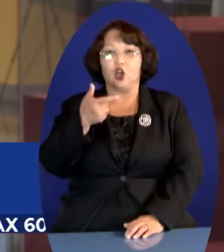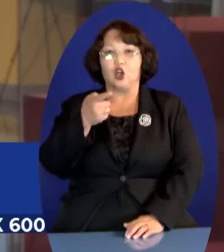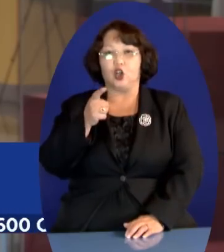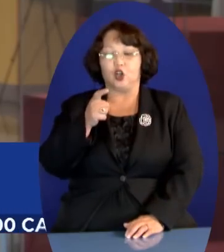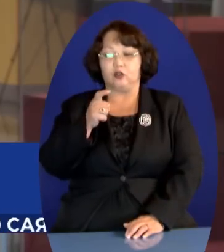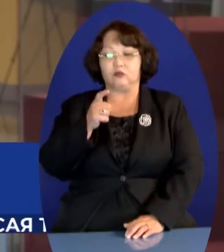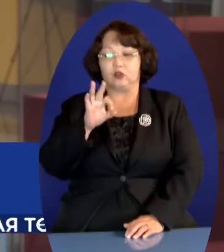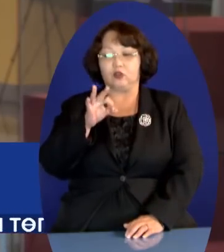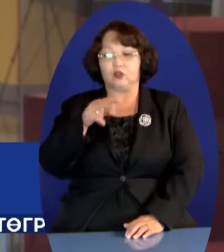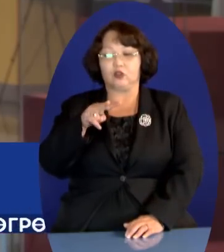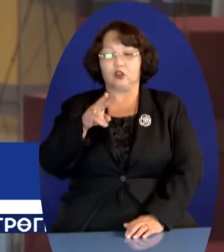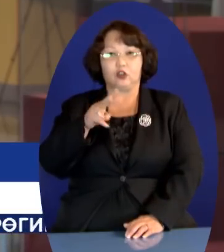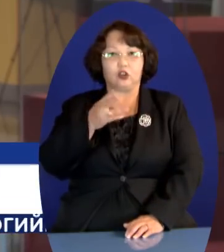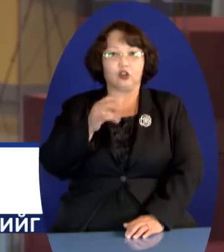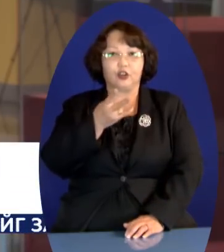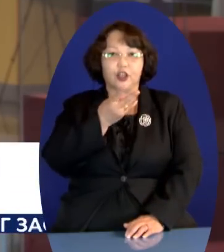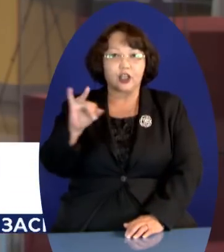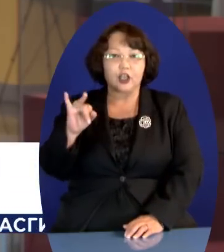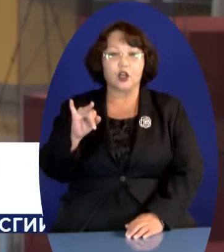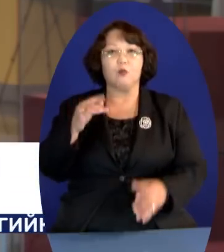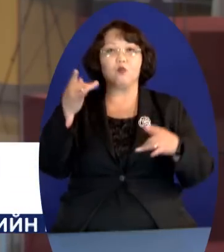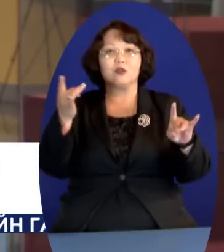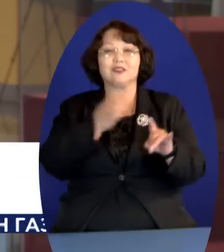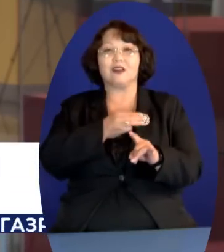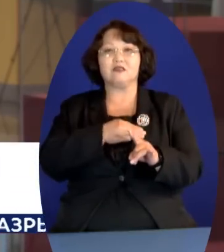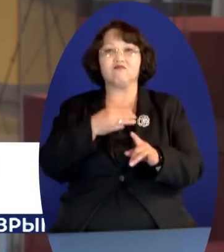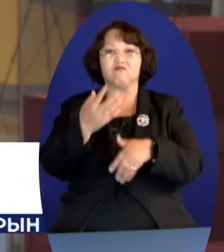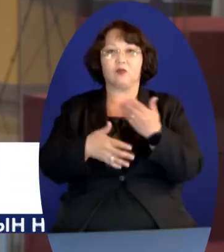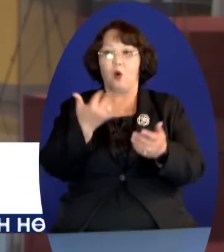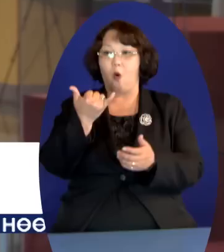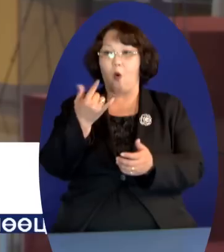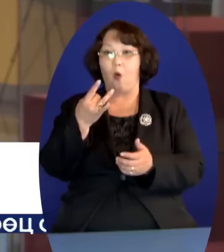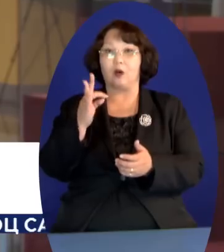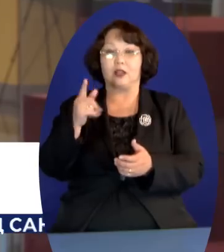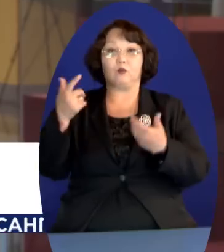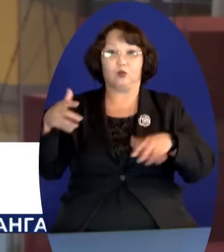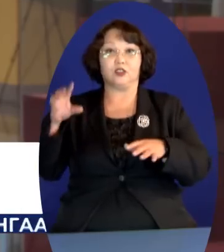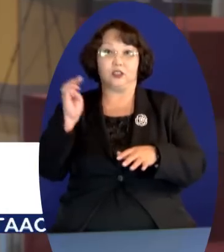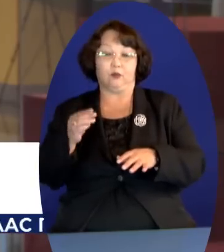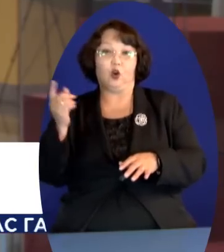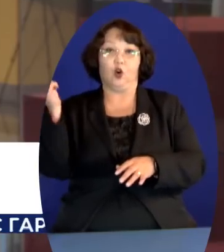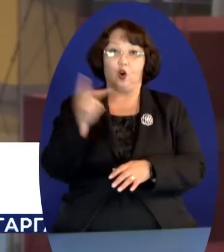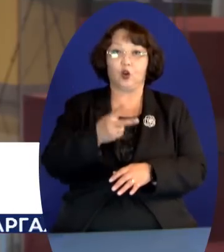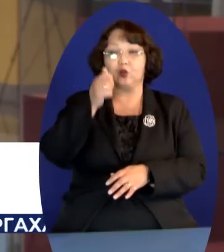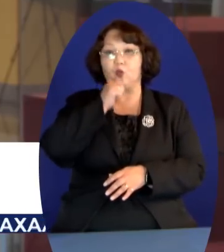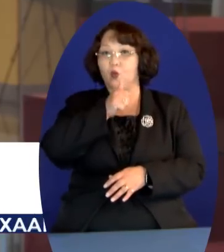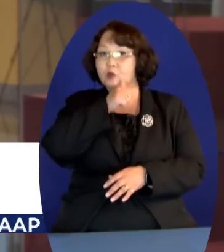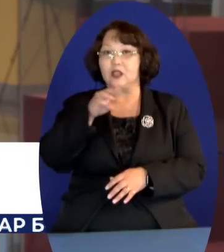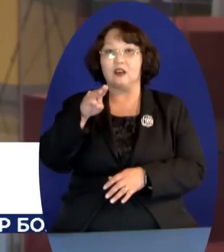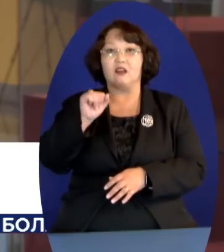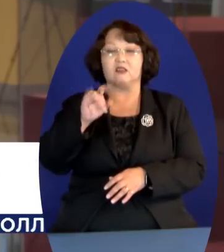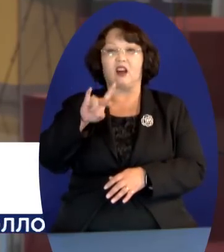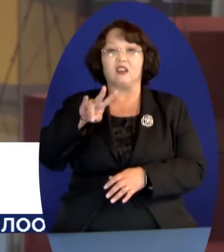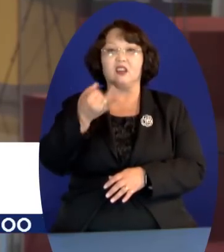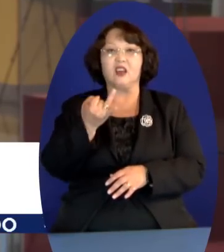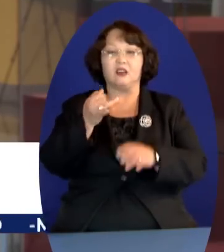ийм шашны одоо нэгсэндээ бол урлаг бүжгийн тал нөгөө талаар бол нус тарины одоо гол анхааран авал